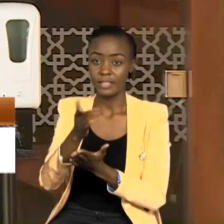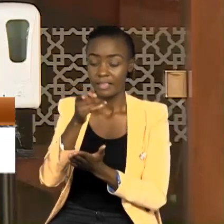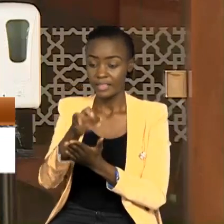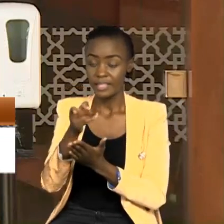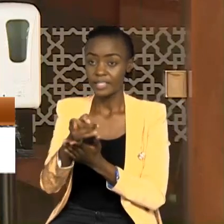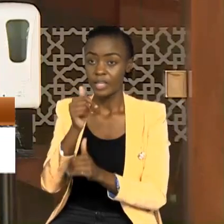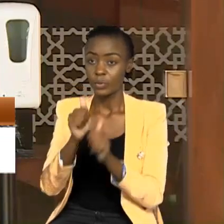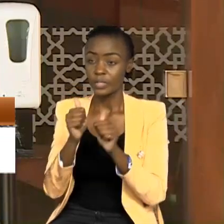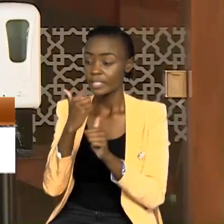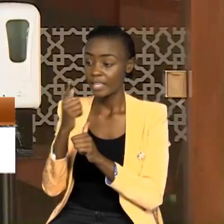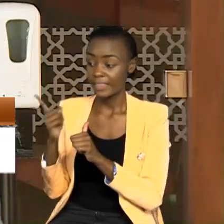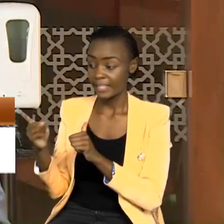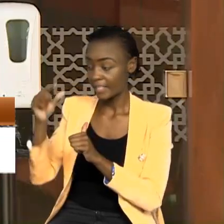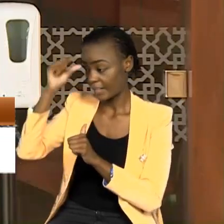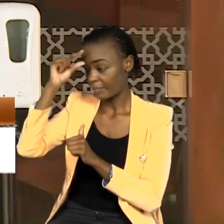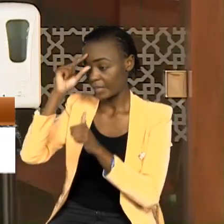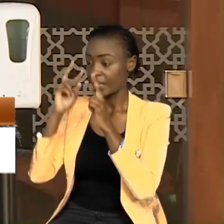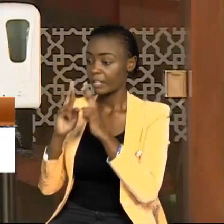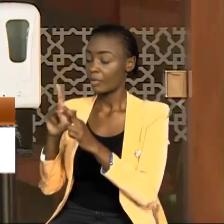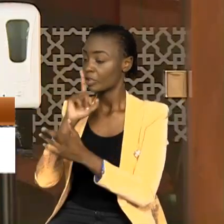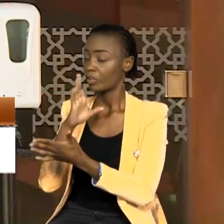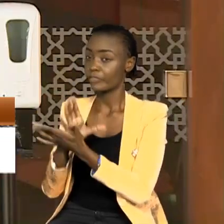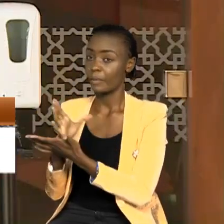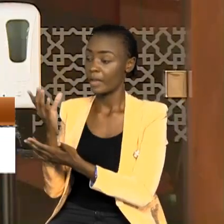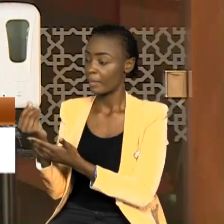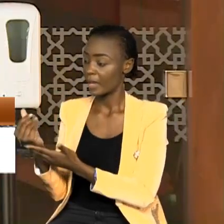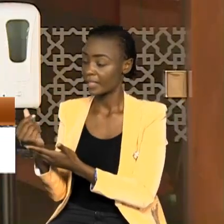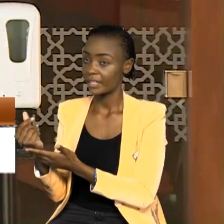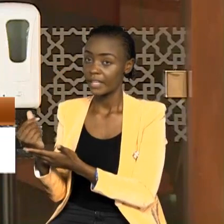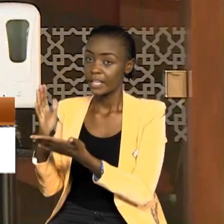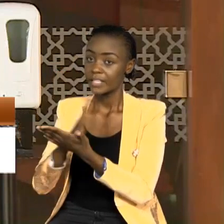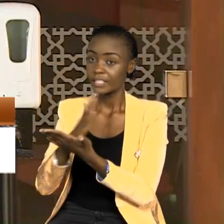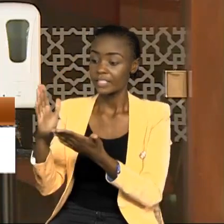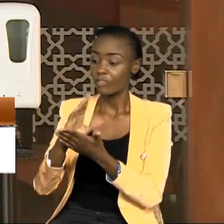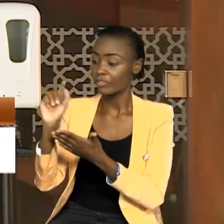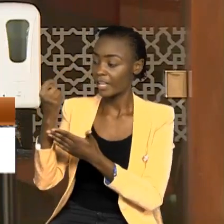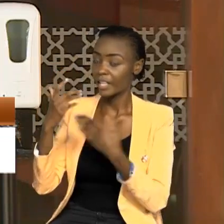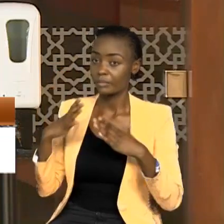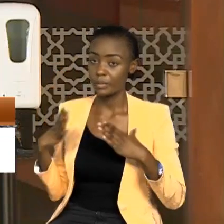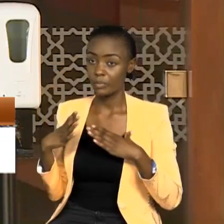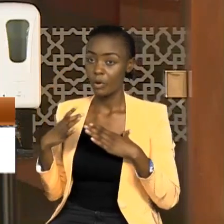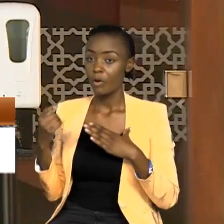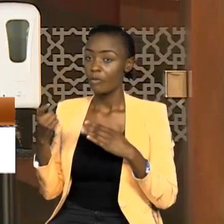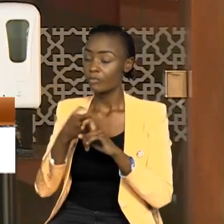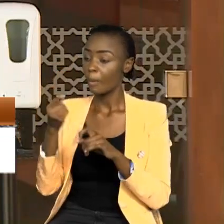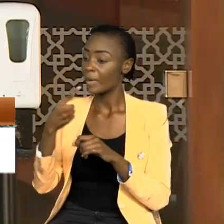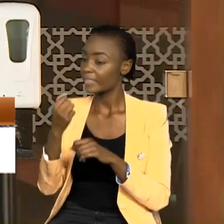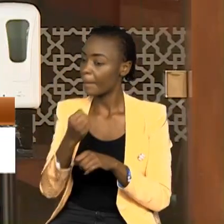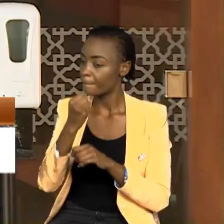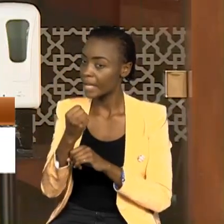mfano serikali imeweza kutaja kwamba fedha hizi zilikuwa zikigawanywa kwa Wakenya kati ya mwezi Mei na